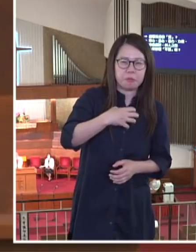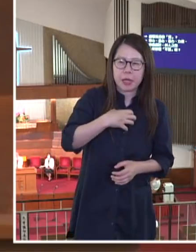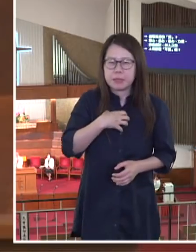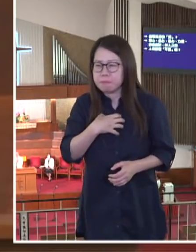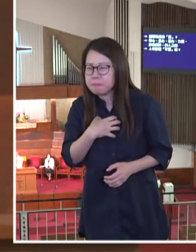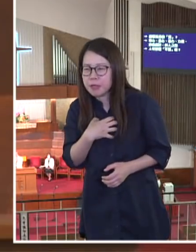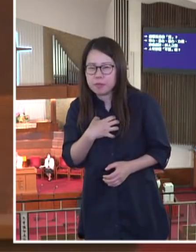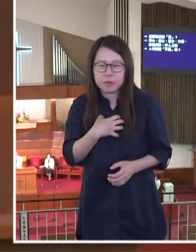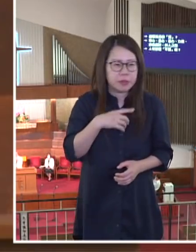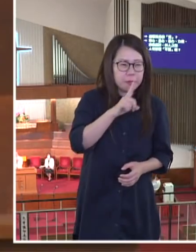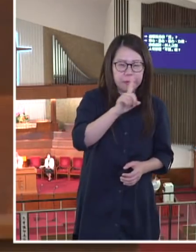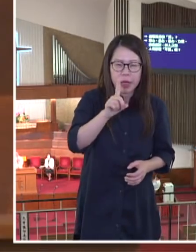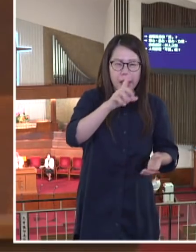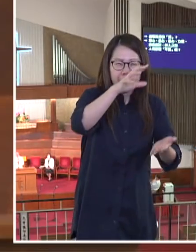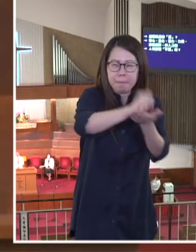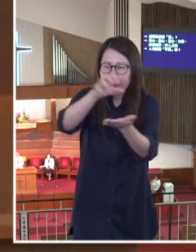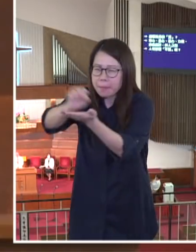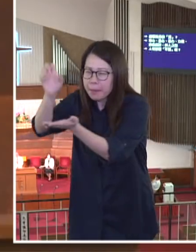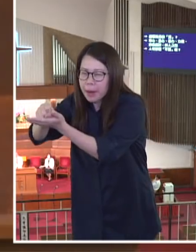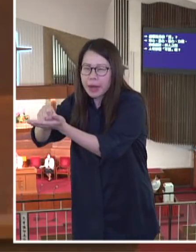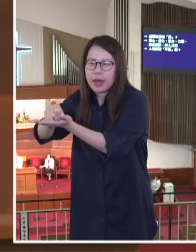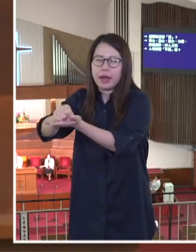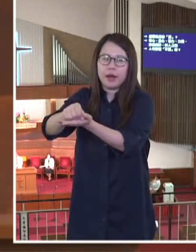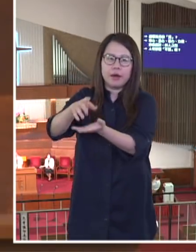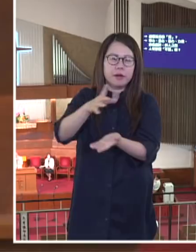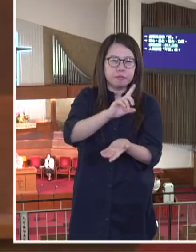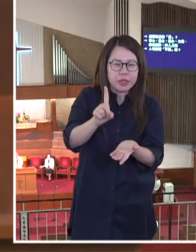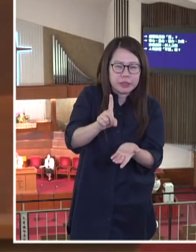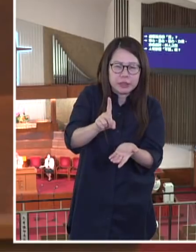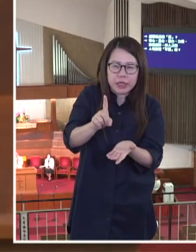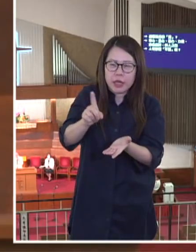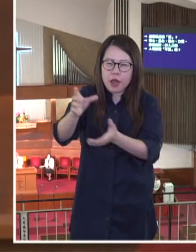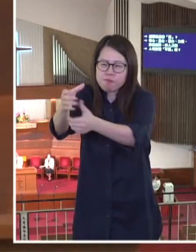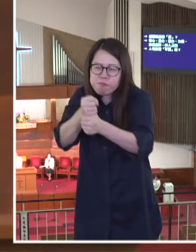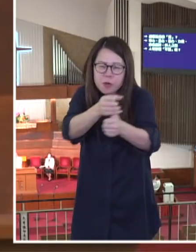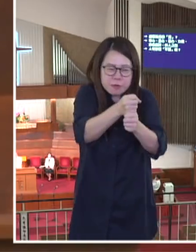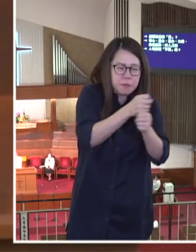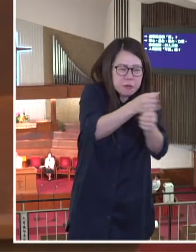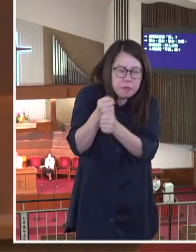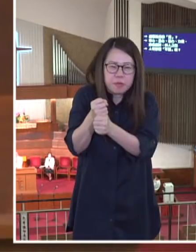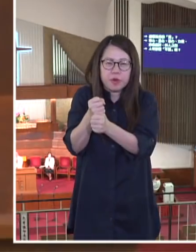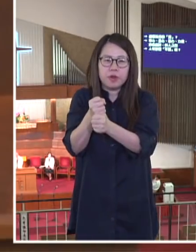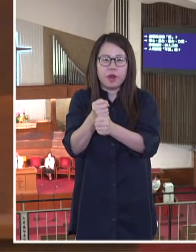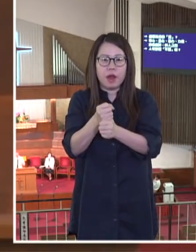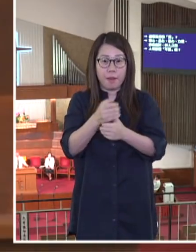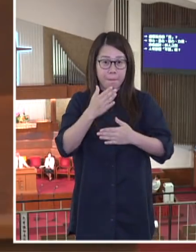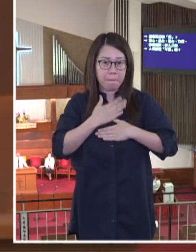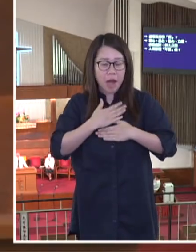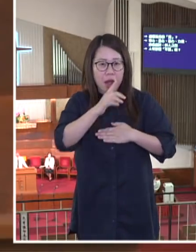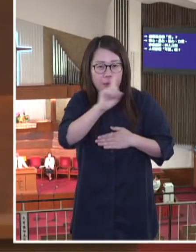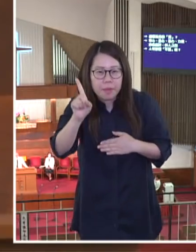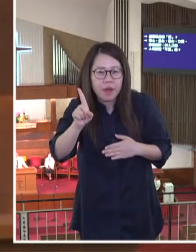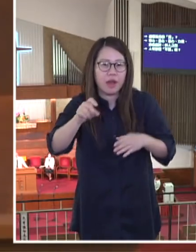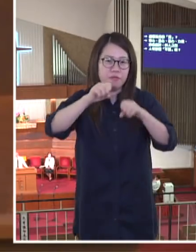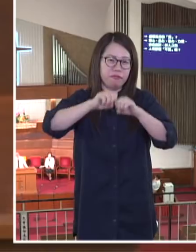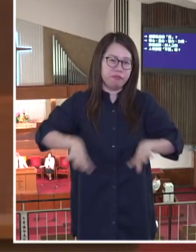又好，或者是成为他一些保障呢，就很想不要失去那么多。其实所以这个其实有时候就是